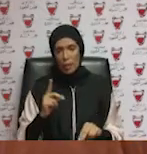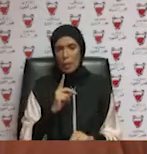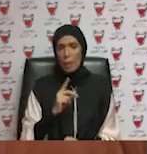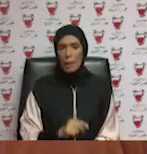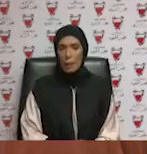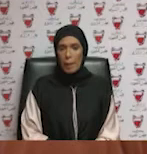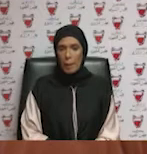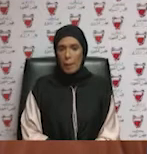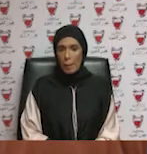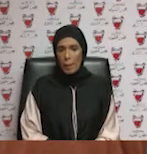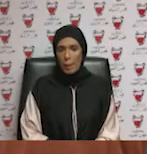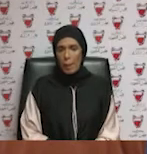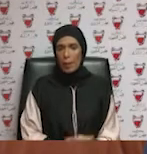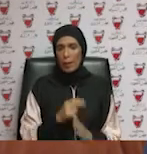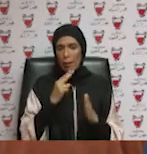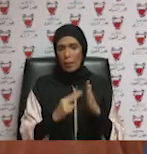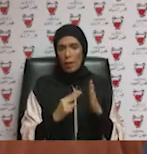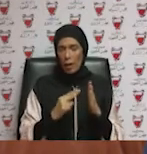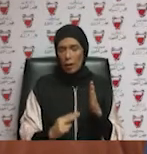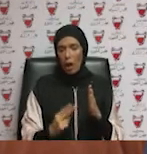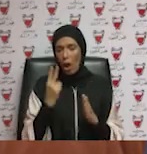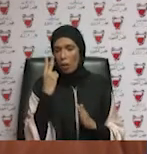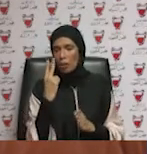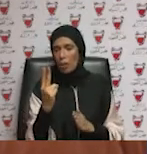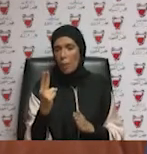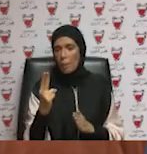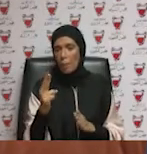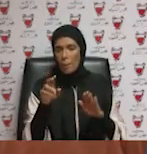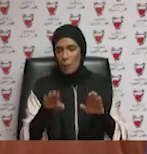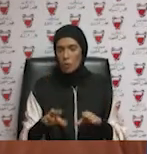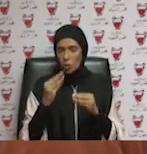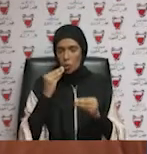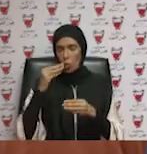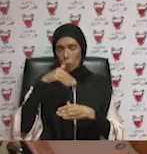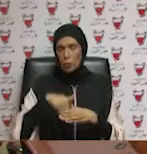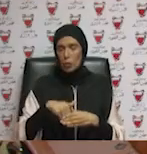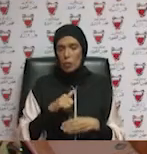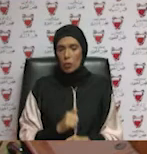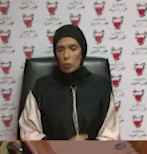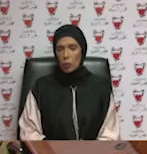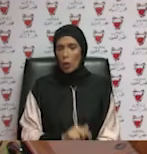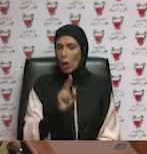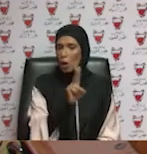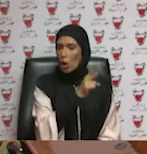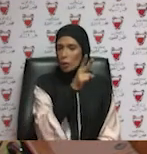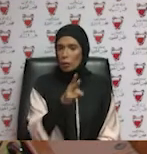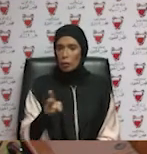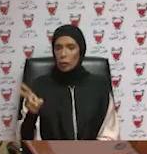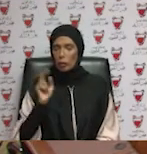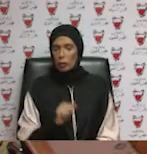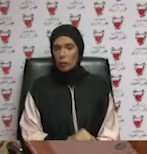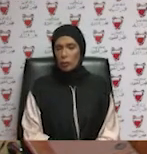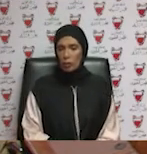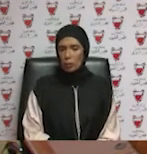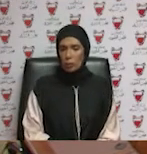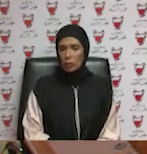أن لدينا قراراً مختلف عليه من مجلس النواب ومجلس الشورى، وسيؤول إلى مسألة أنه